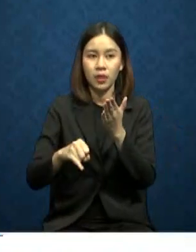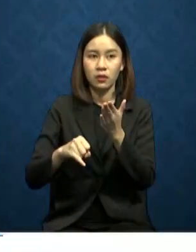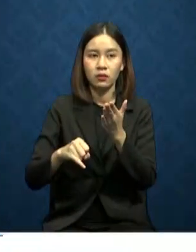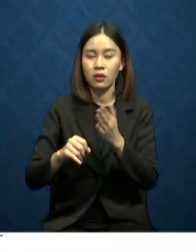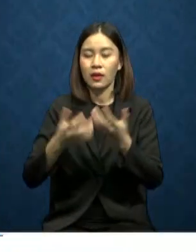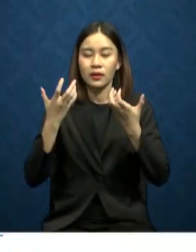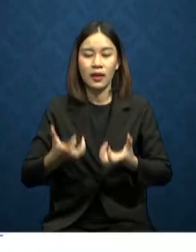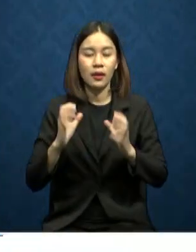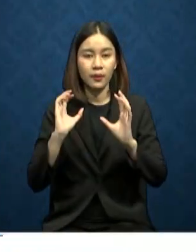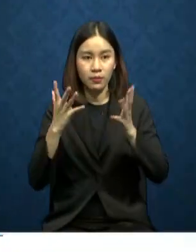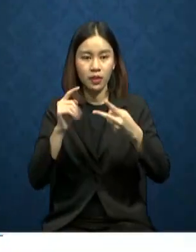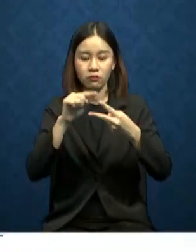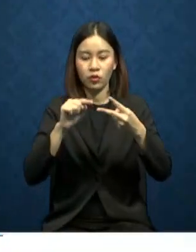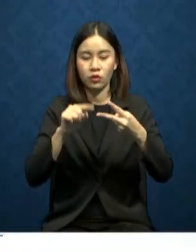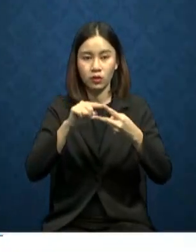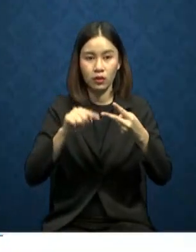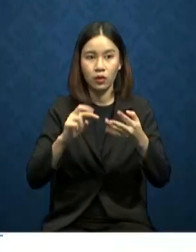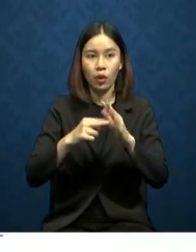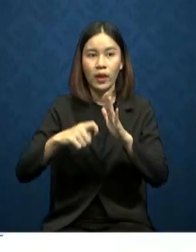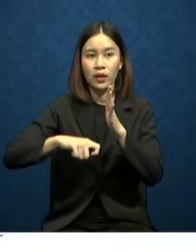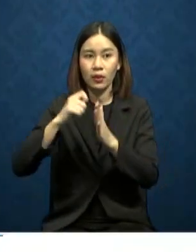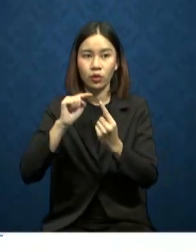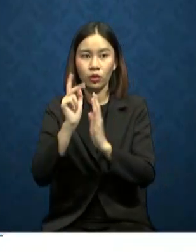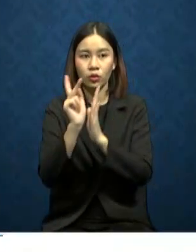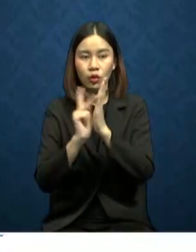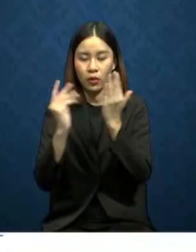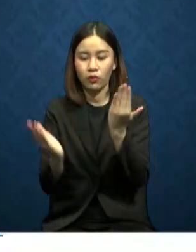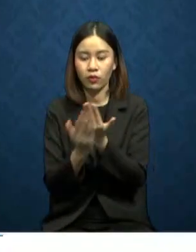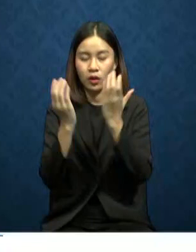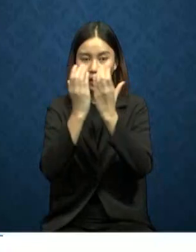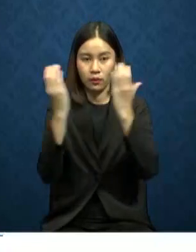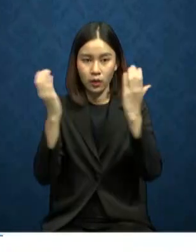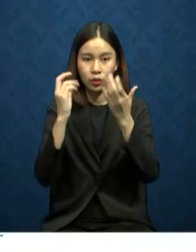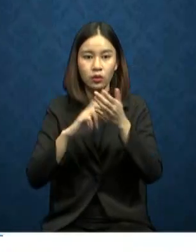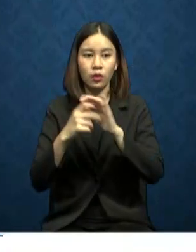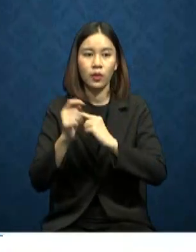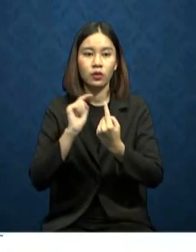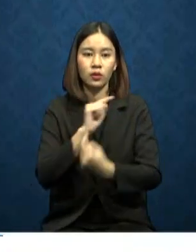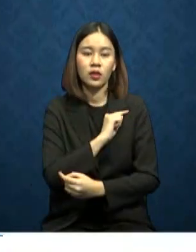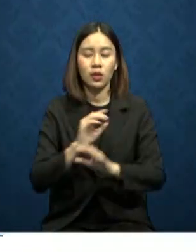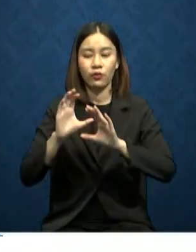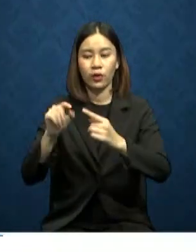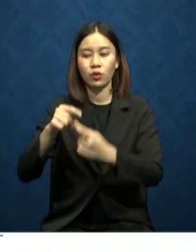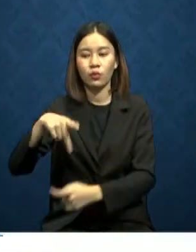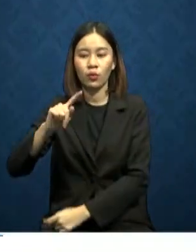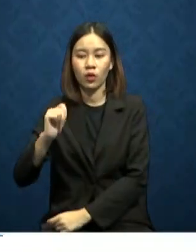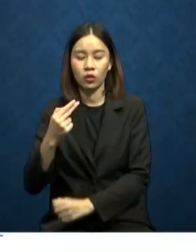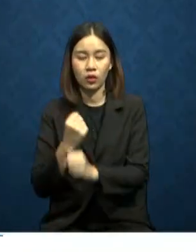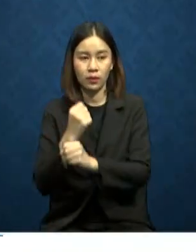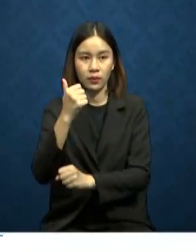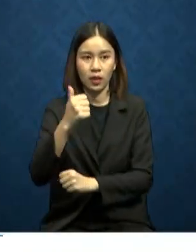ผิดร้ายแรง 2เรื่องนี้จะเป็นเงื่อนไขที่กฎหมายประกอบรัฐธรรมนูญสามารถมอบงานให้กับปปททำ